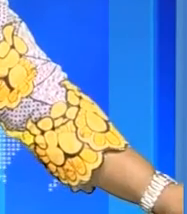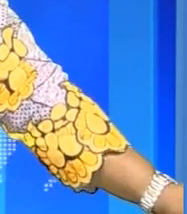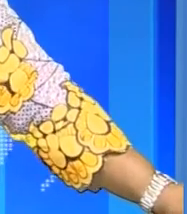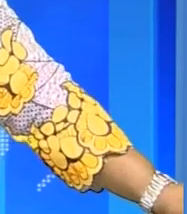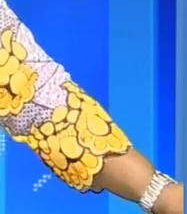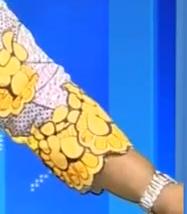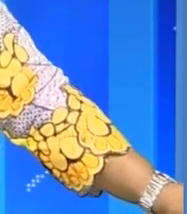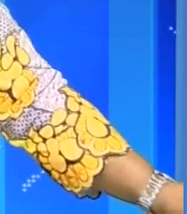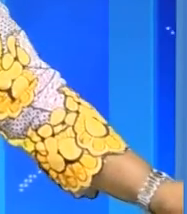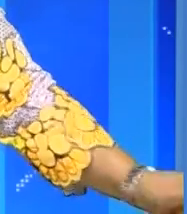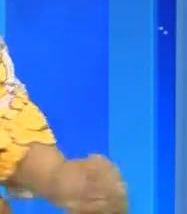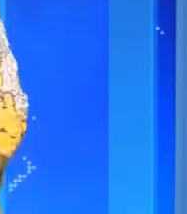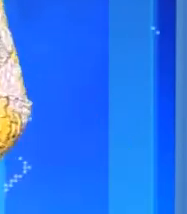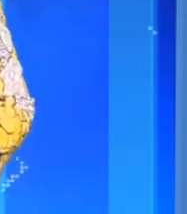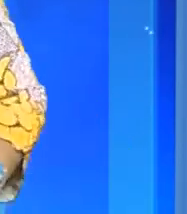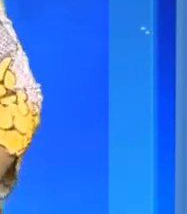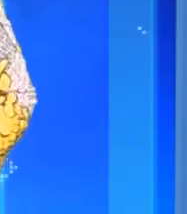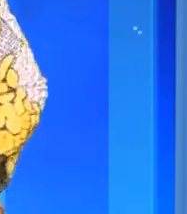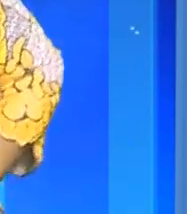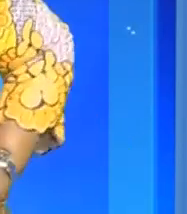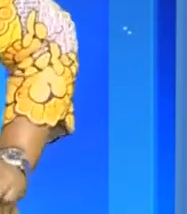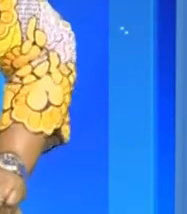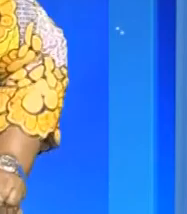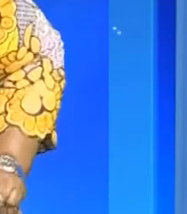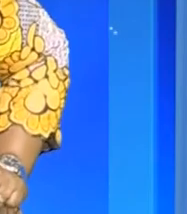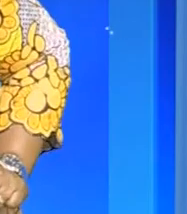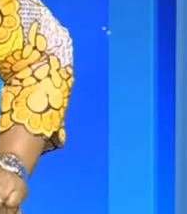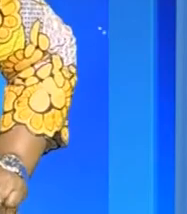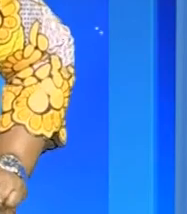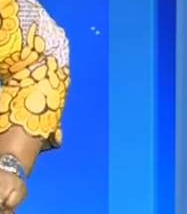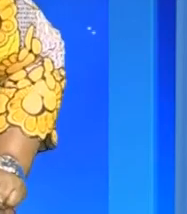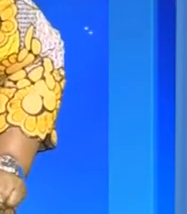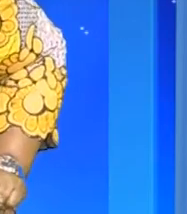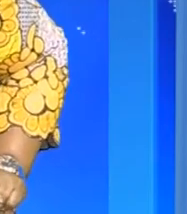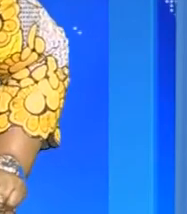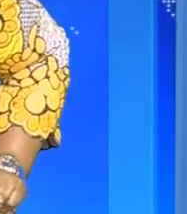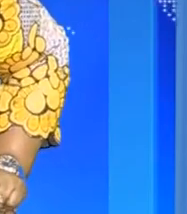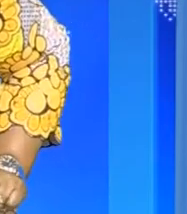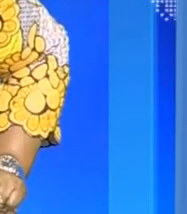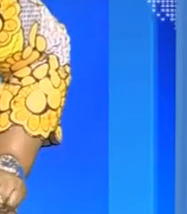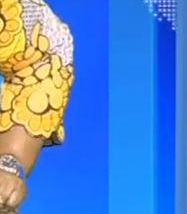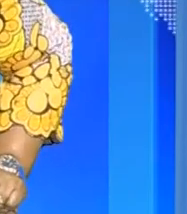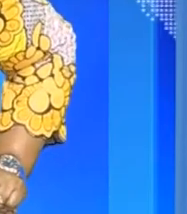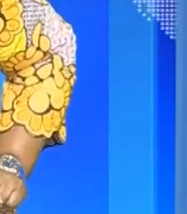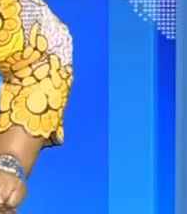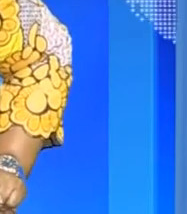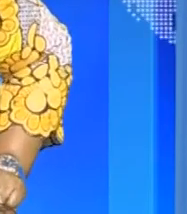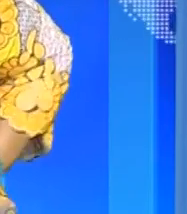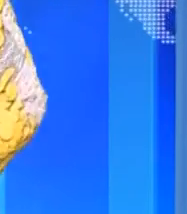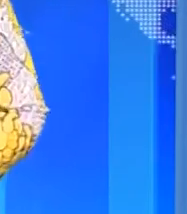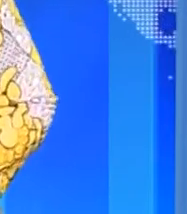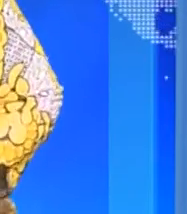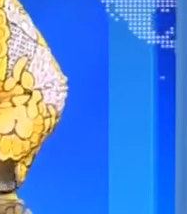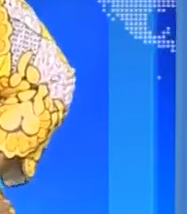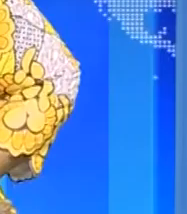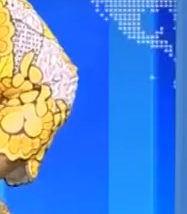cœur de cet atelier organisé par l'Union nationale de la presse du Congo, atelier ouvert par le ministre